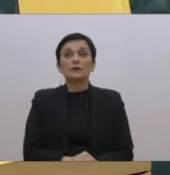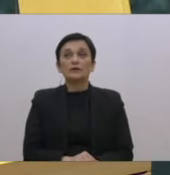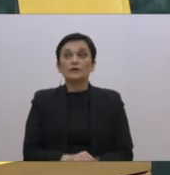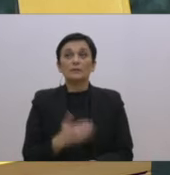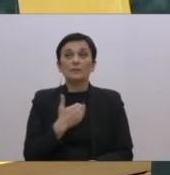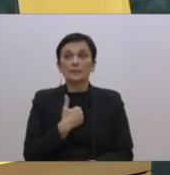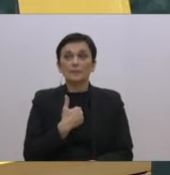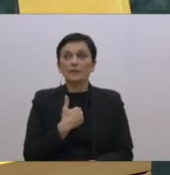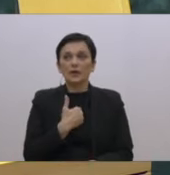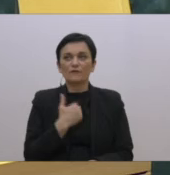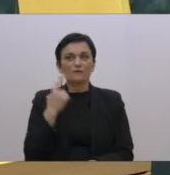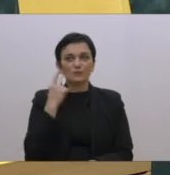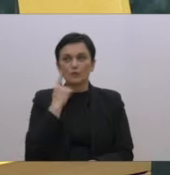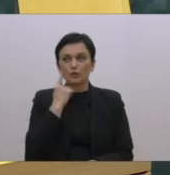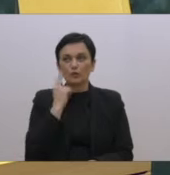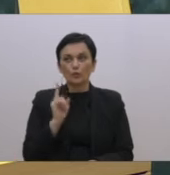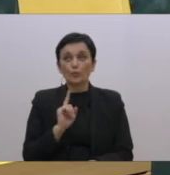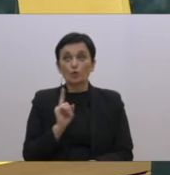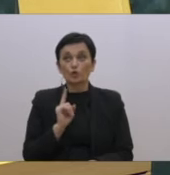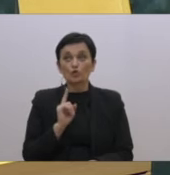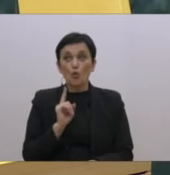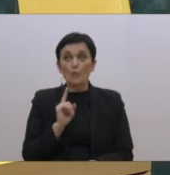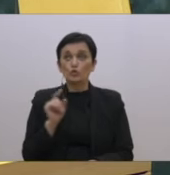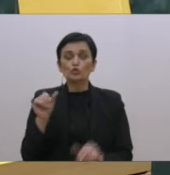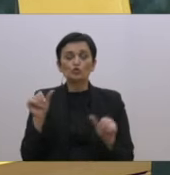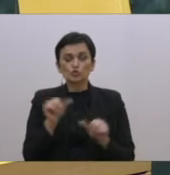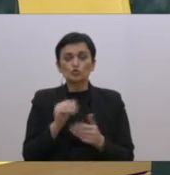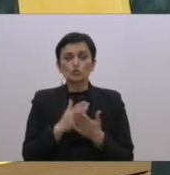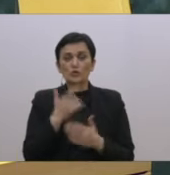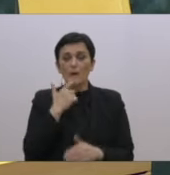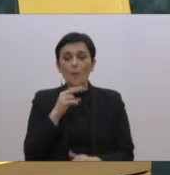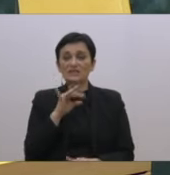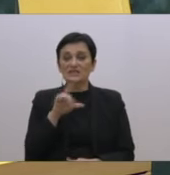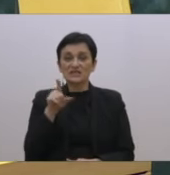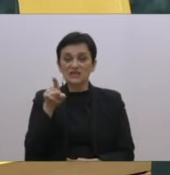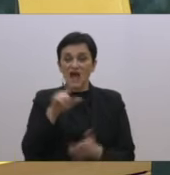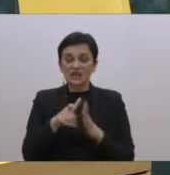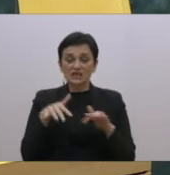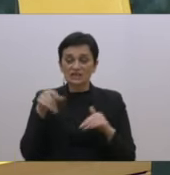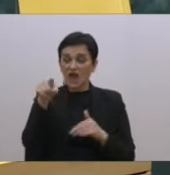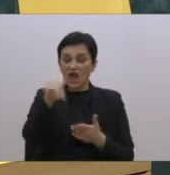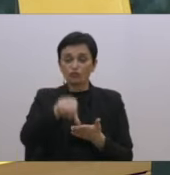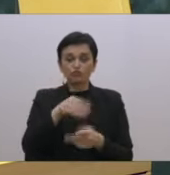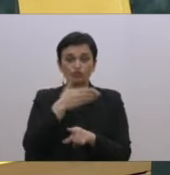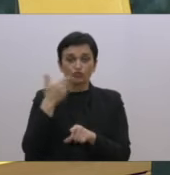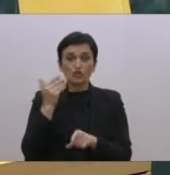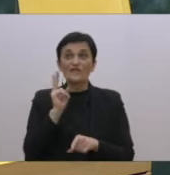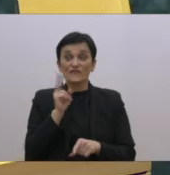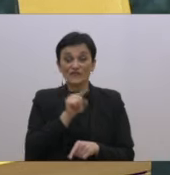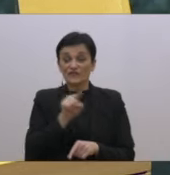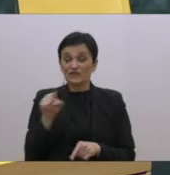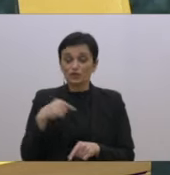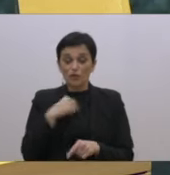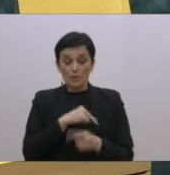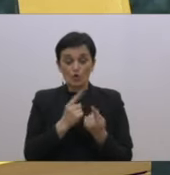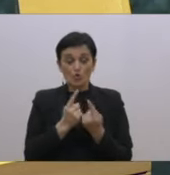მე ვფიქრობ, რომ სხვა შორის ცუდია, რომ ბატონ დინარაძე არ არის დარბაზში, მაგრამ ვინც არიან ჩემი